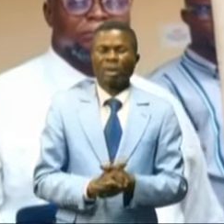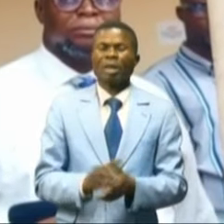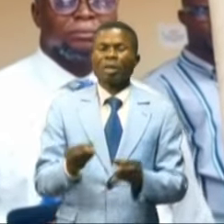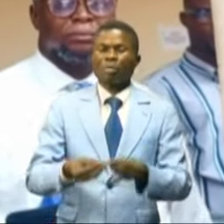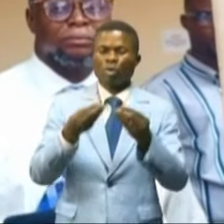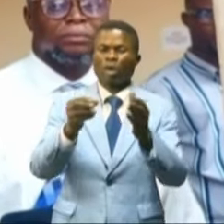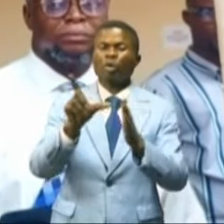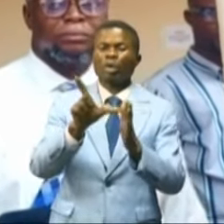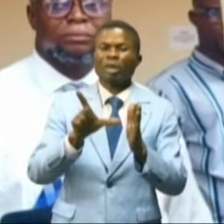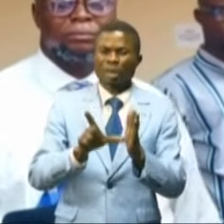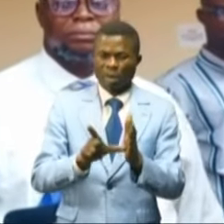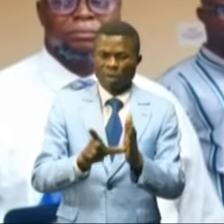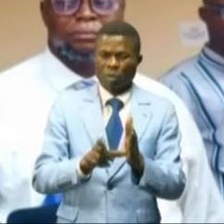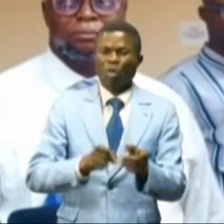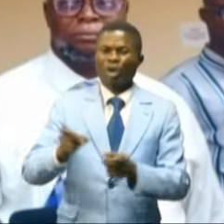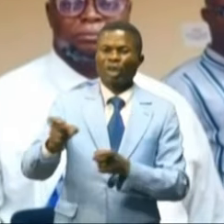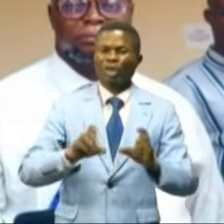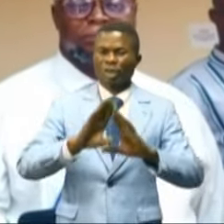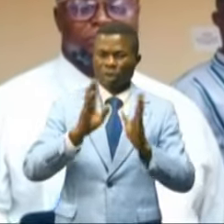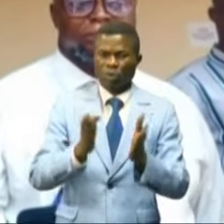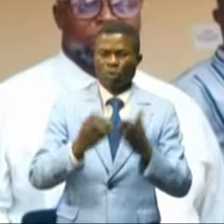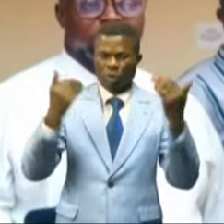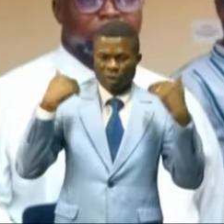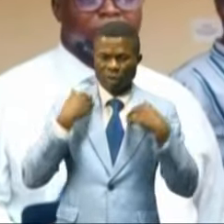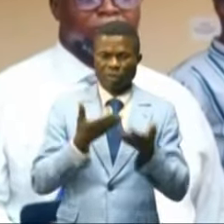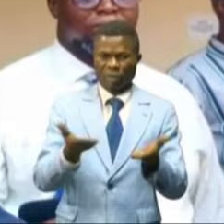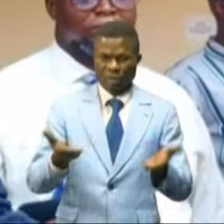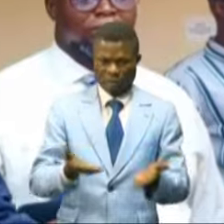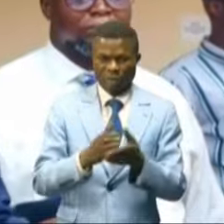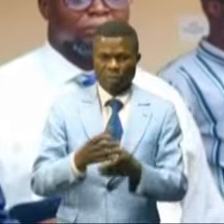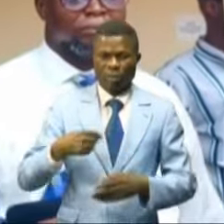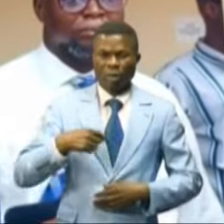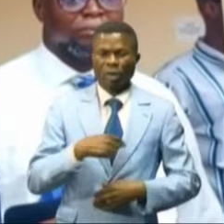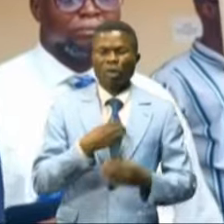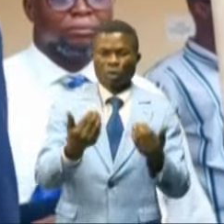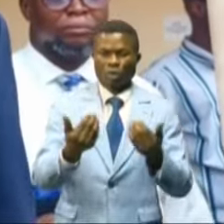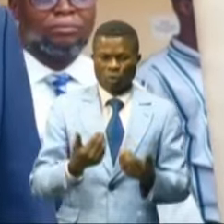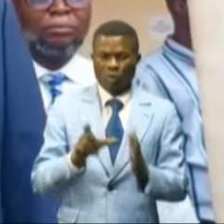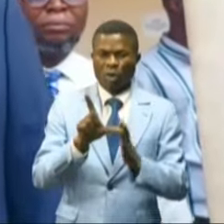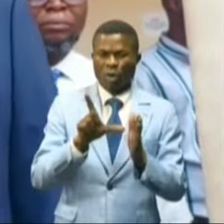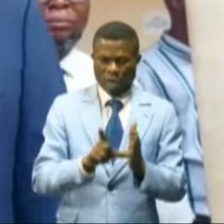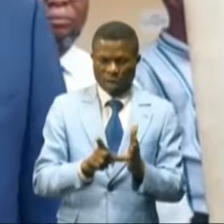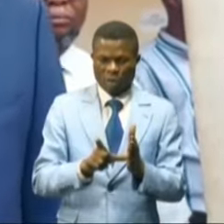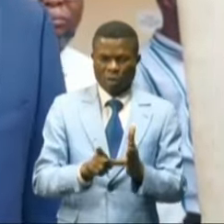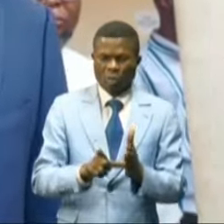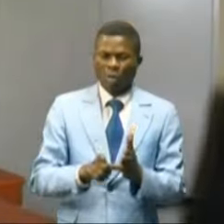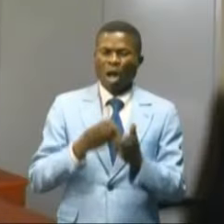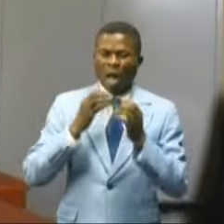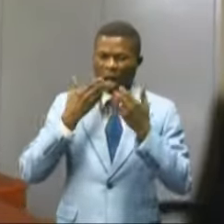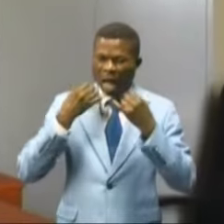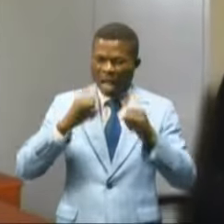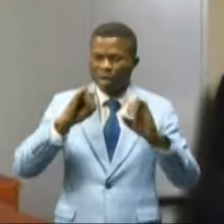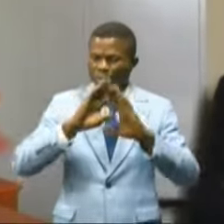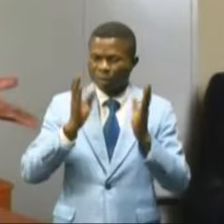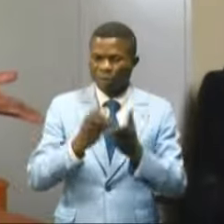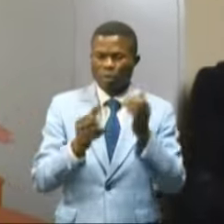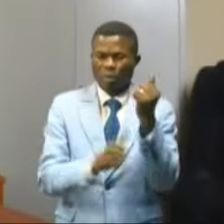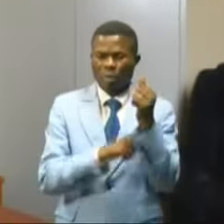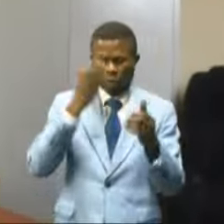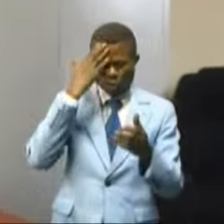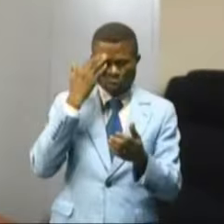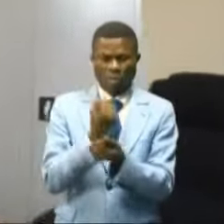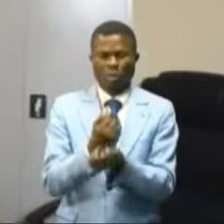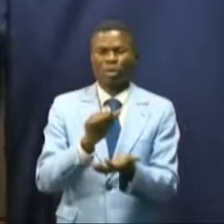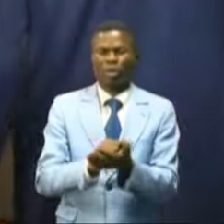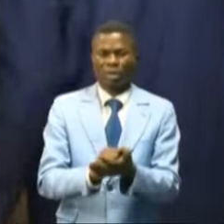régit l'autorité coutumière. Et nous allons suivre cette loi-là. On ne va pas aller en dehors de la loi. Pour symboliser la continuité des